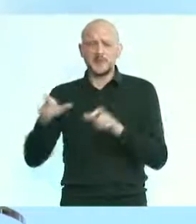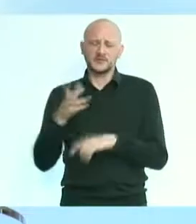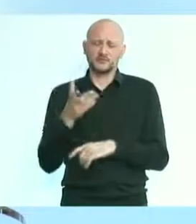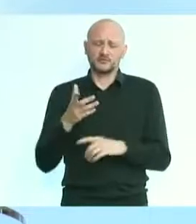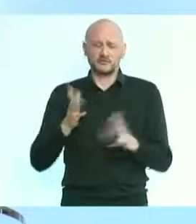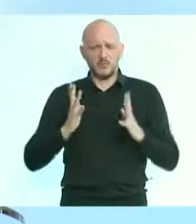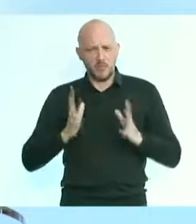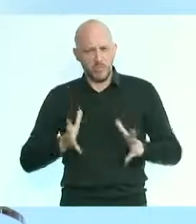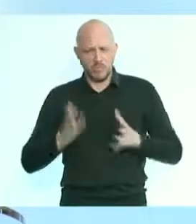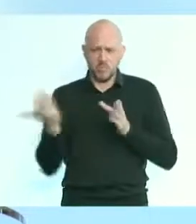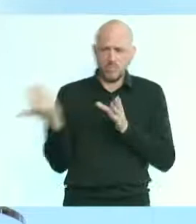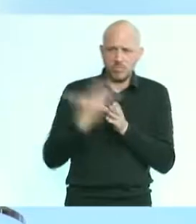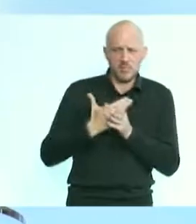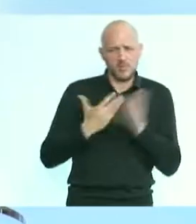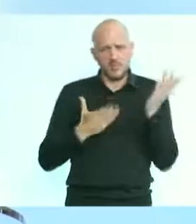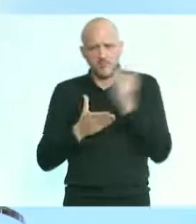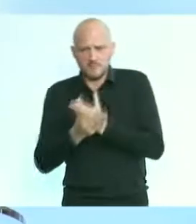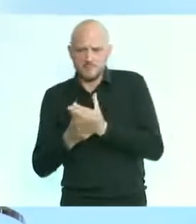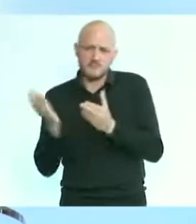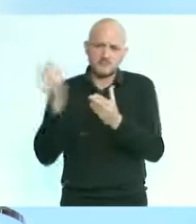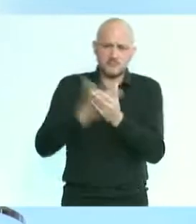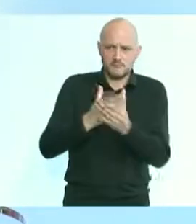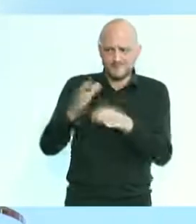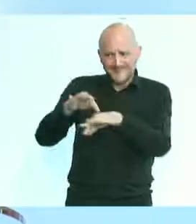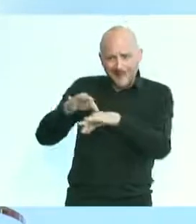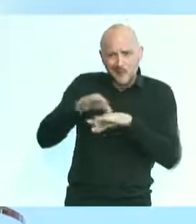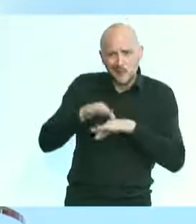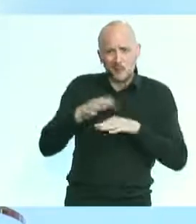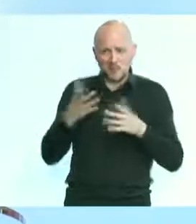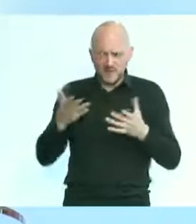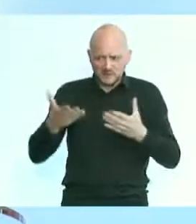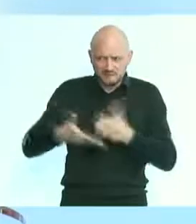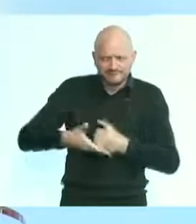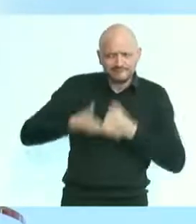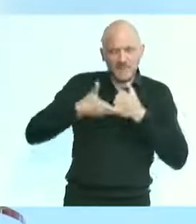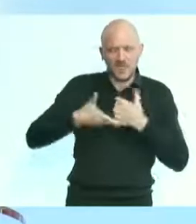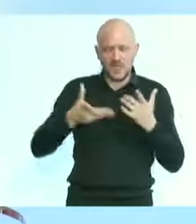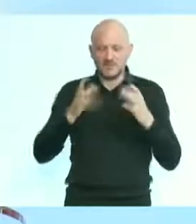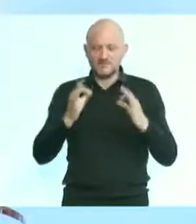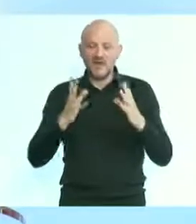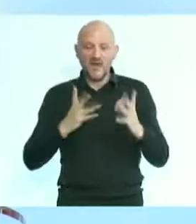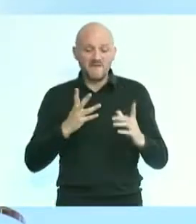cette politique d'accessibilité du service civique et de mission